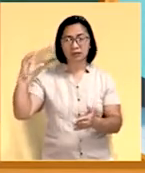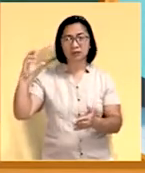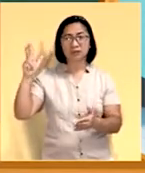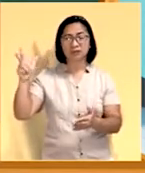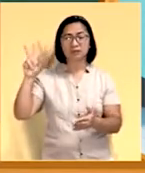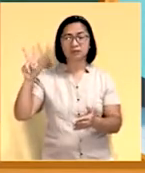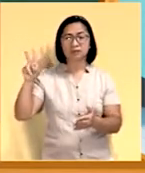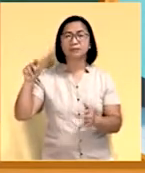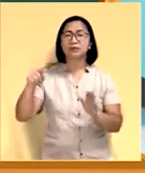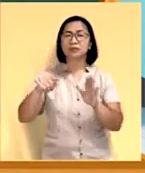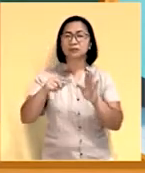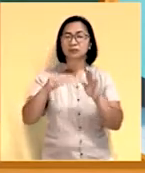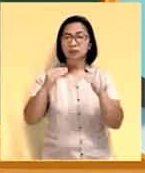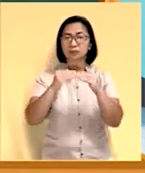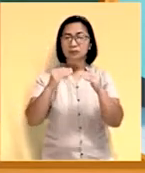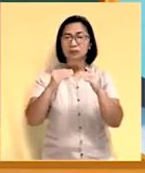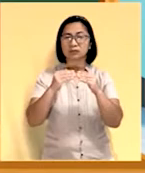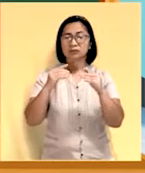1,233 is equal to